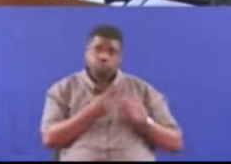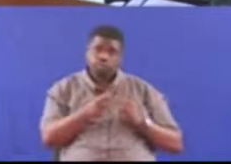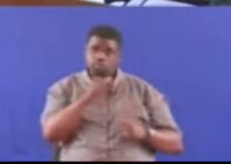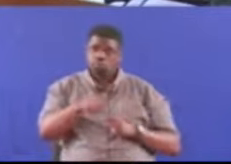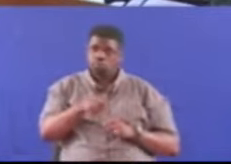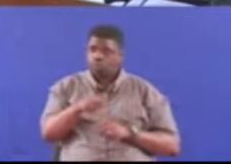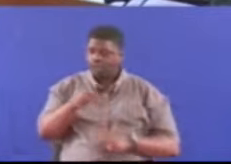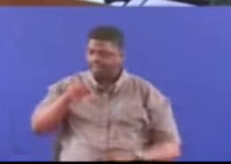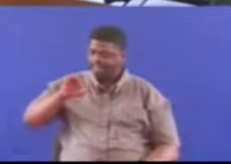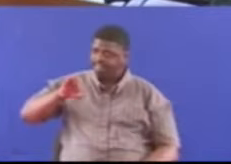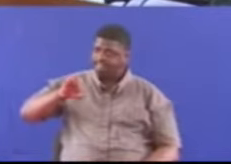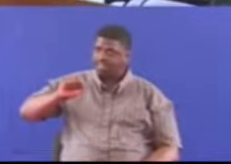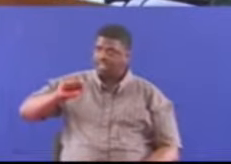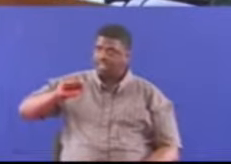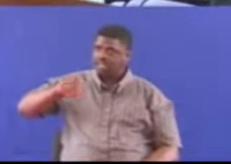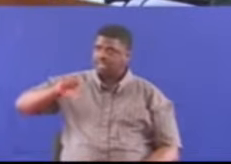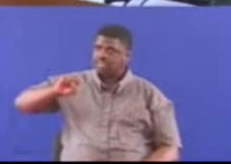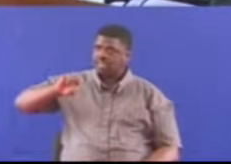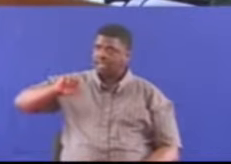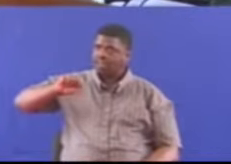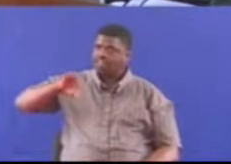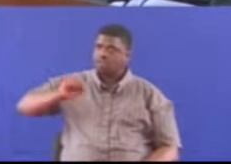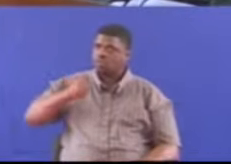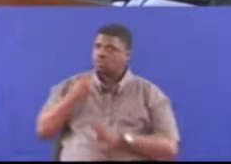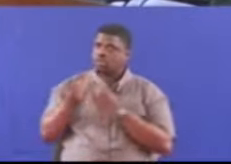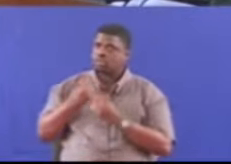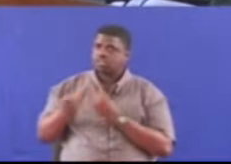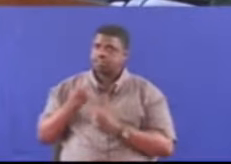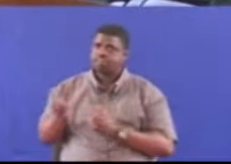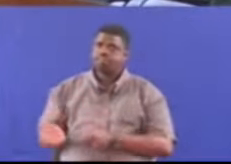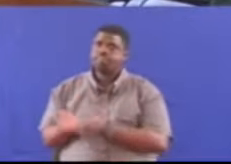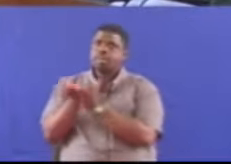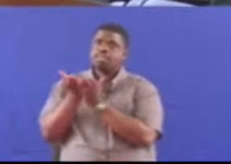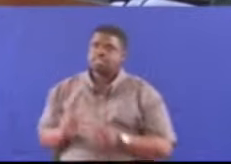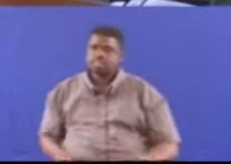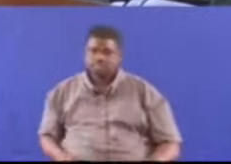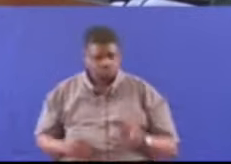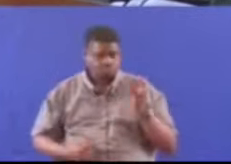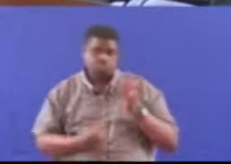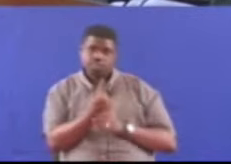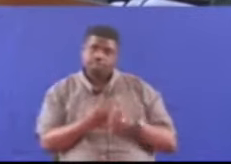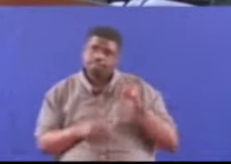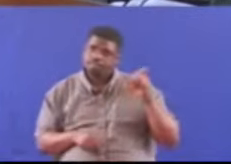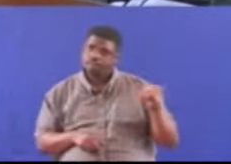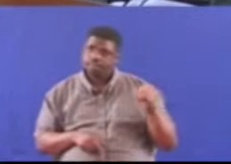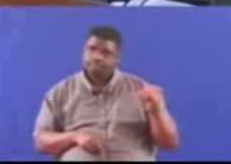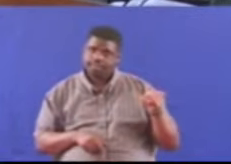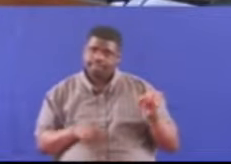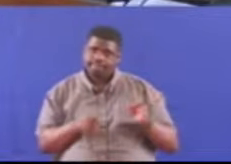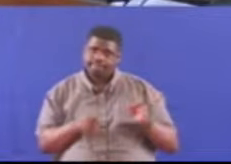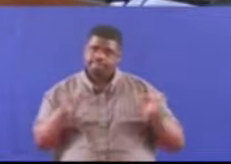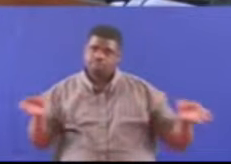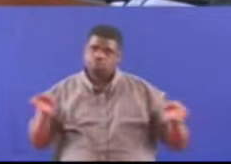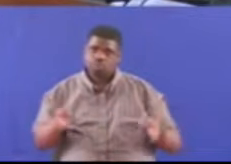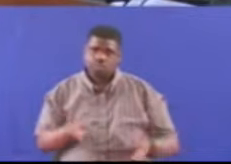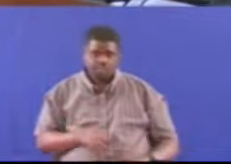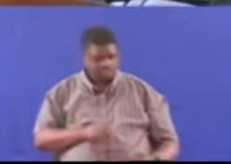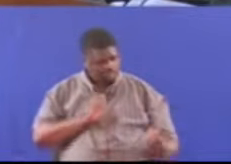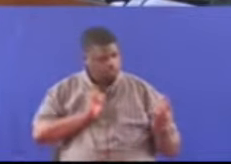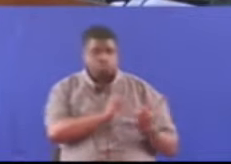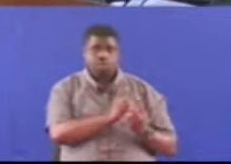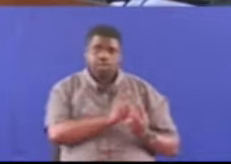wanafalsafa unaosema kwamba bahati hutokea pale ambapo fursa inakutana